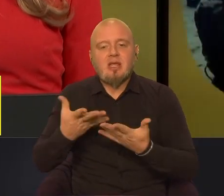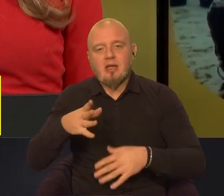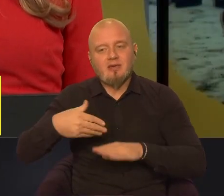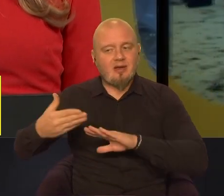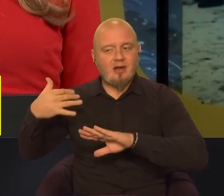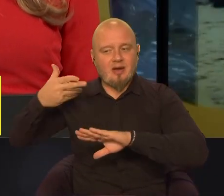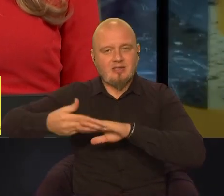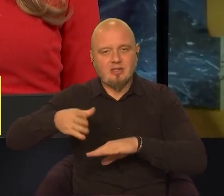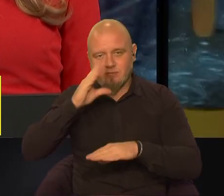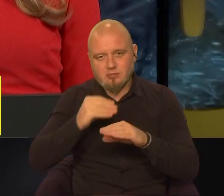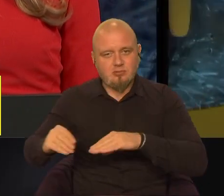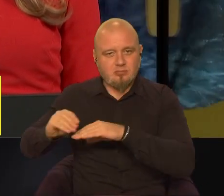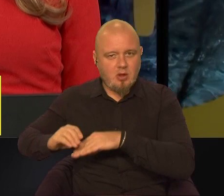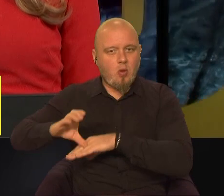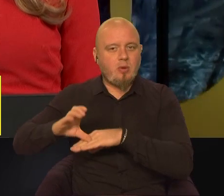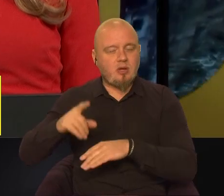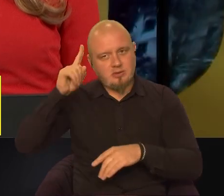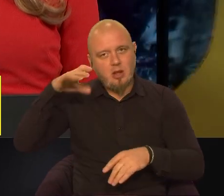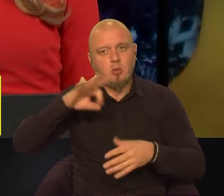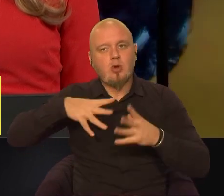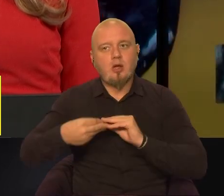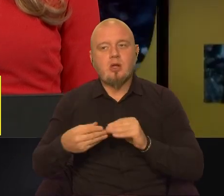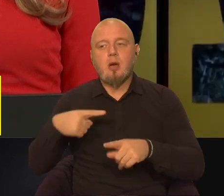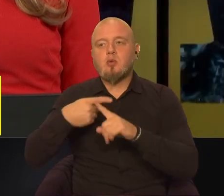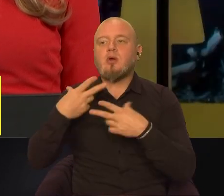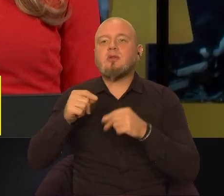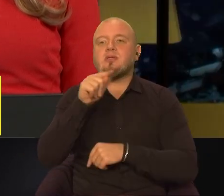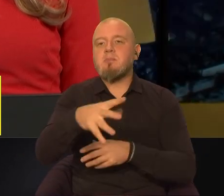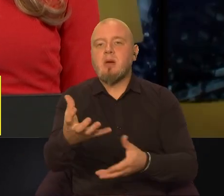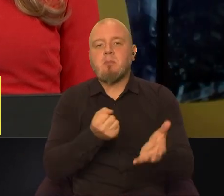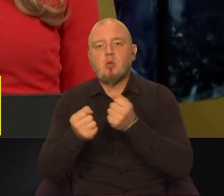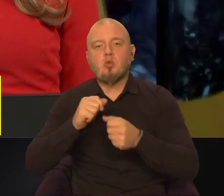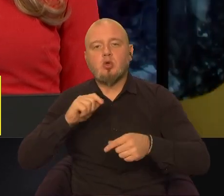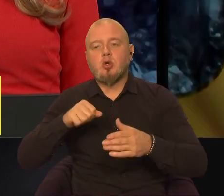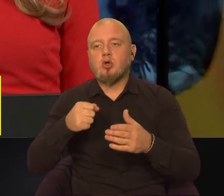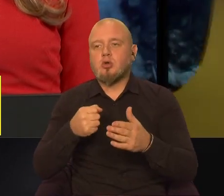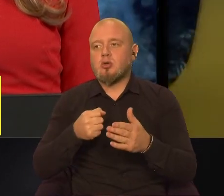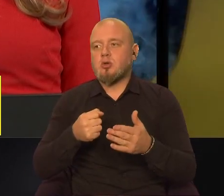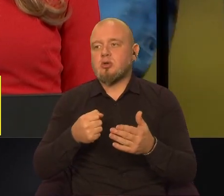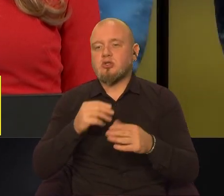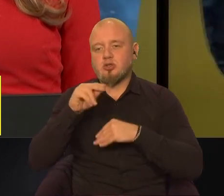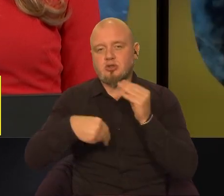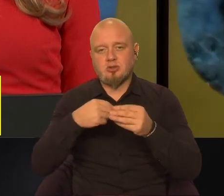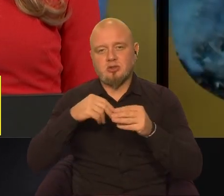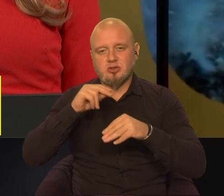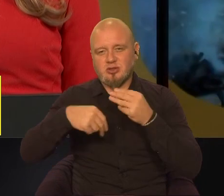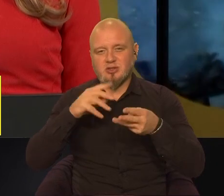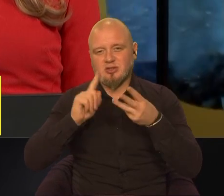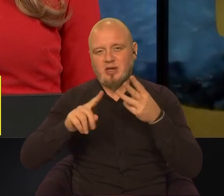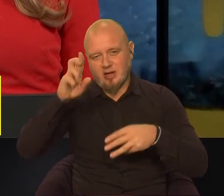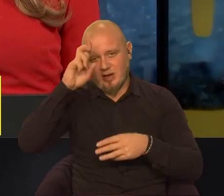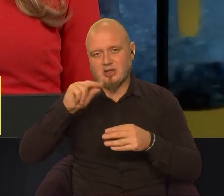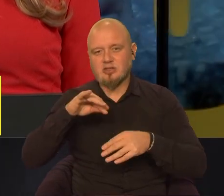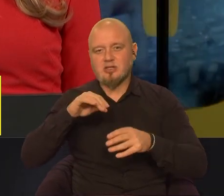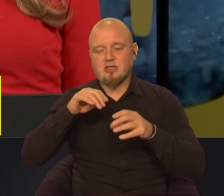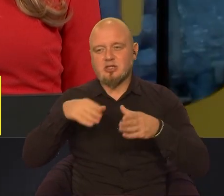про наслідки, що будуть такі, десь там взяли, плюс десь там беруть досі через треті країни чи шляхом контрабанди